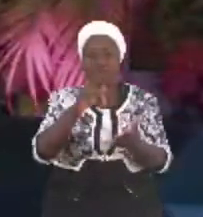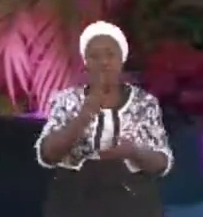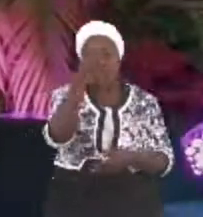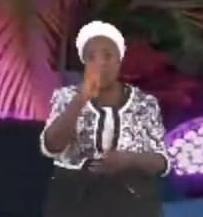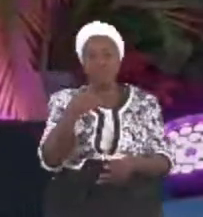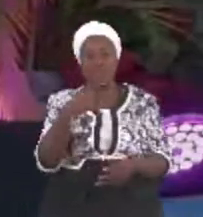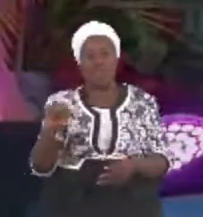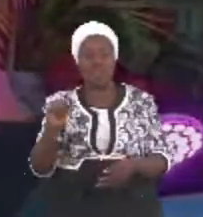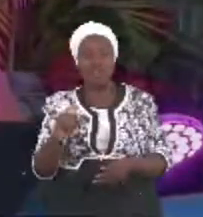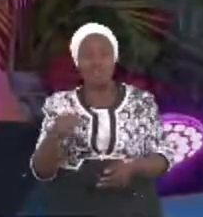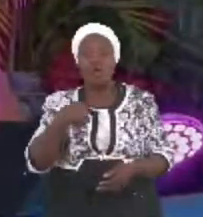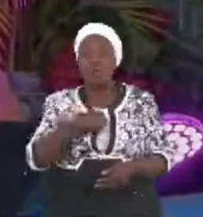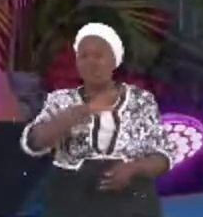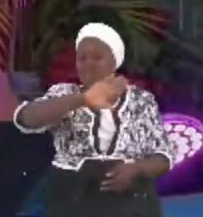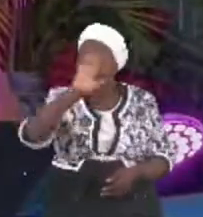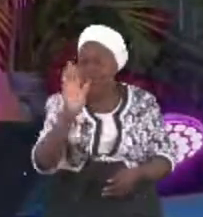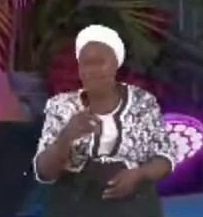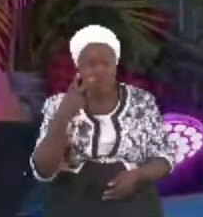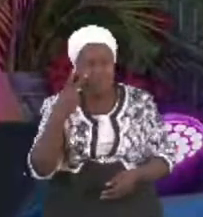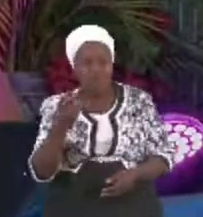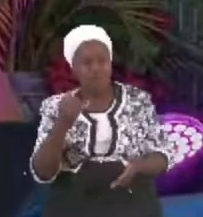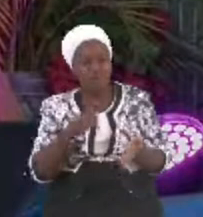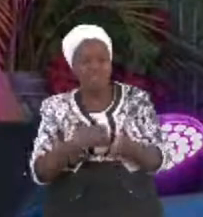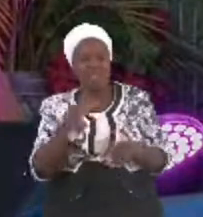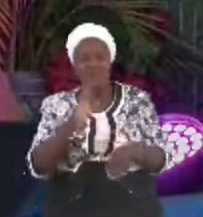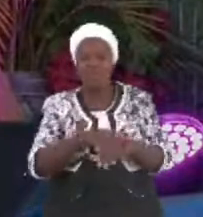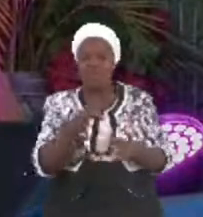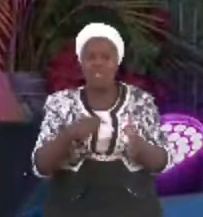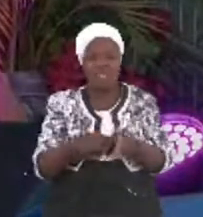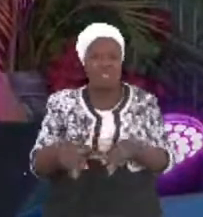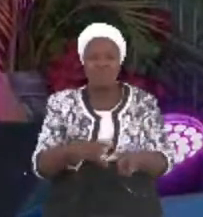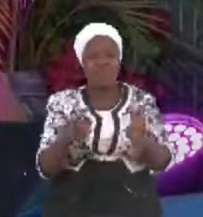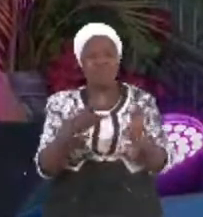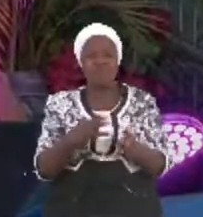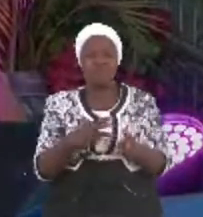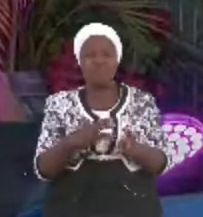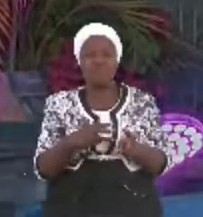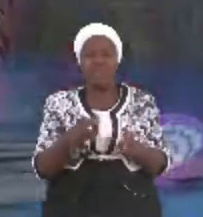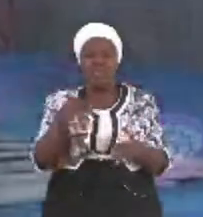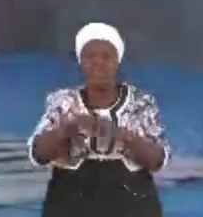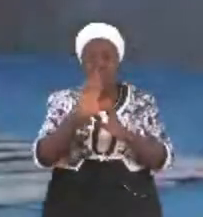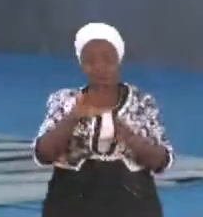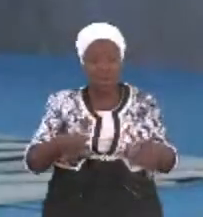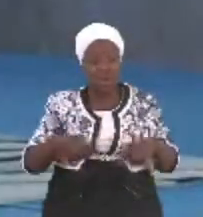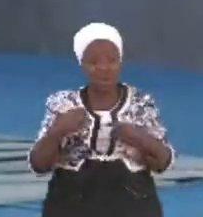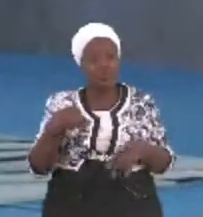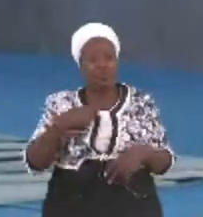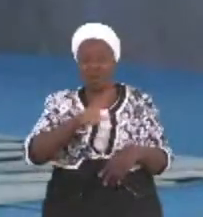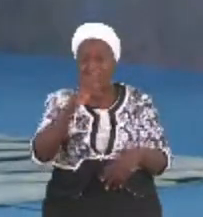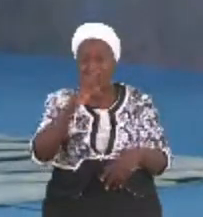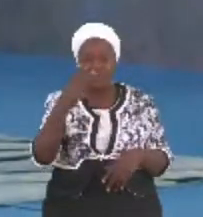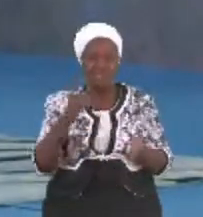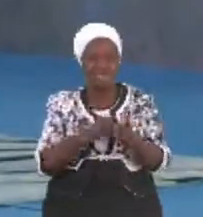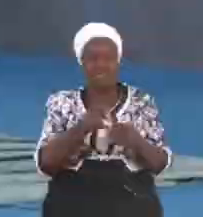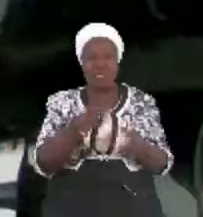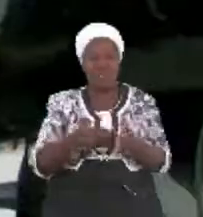Dieu disant, « Nous n'avons jamais rien vu de pareil. Dans ta vie, nous n'avons jamais rien